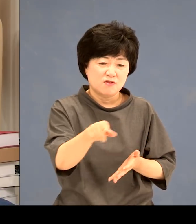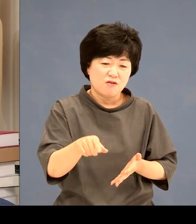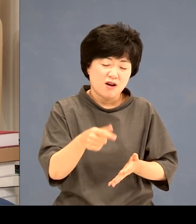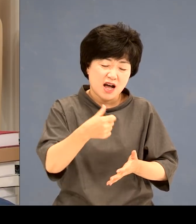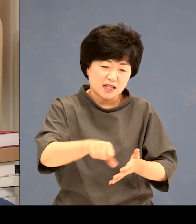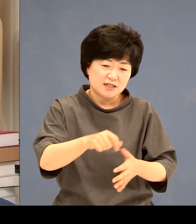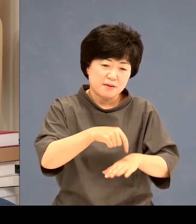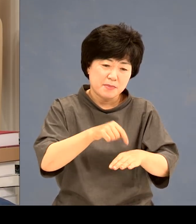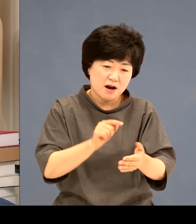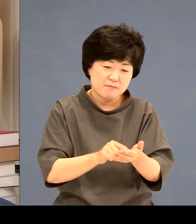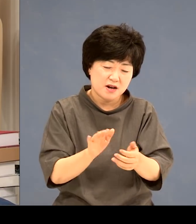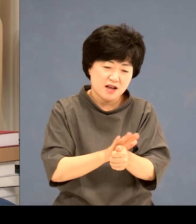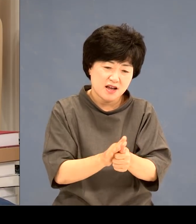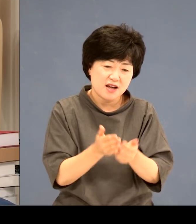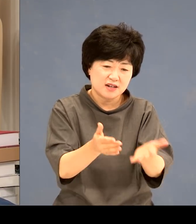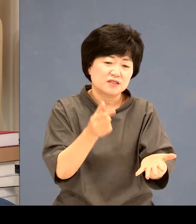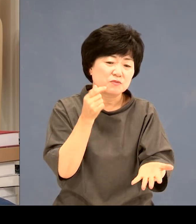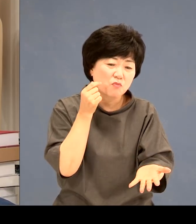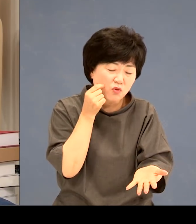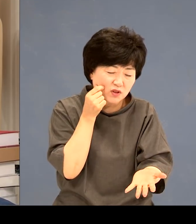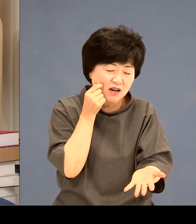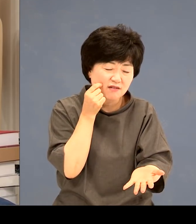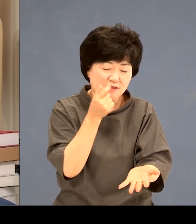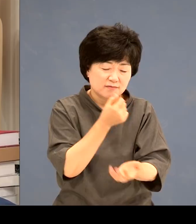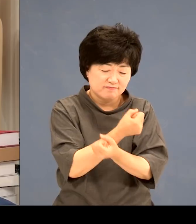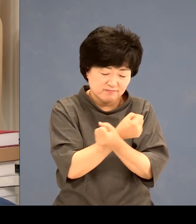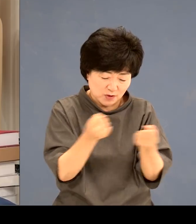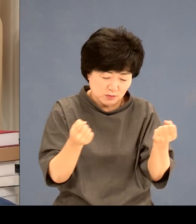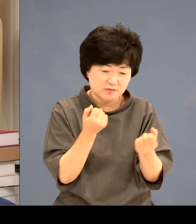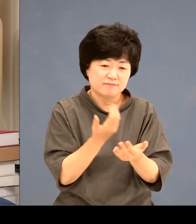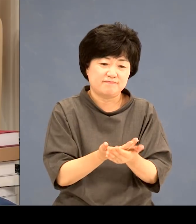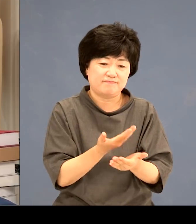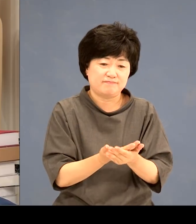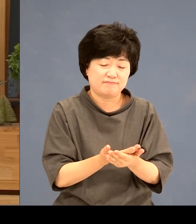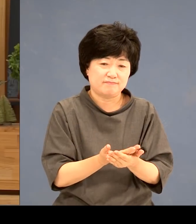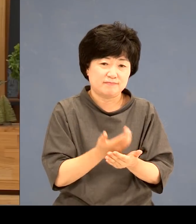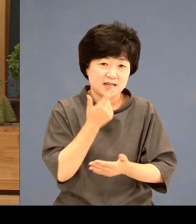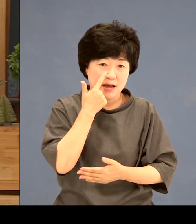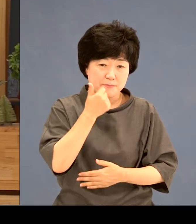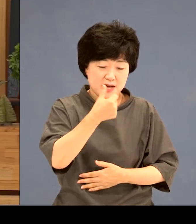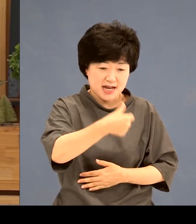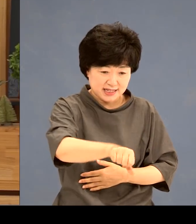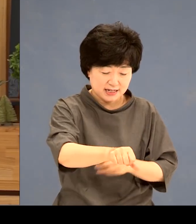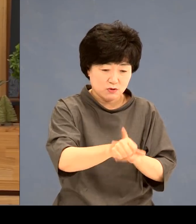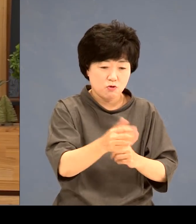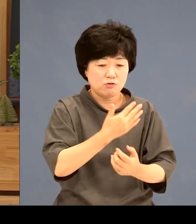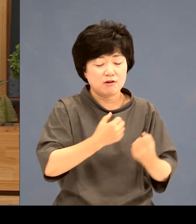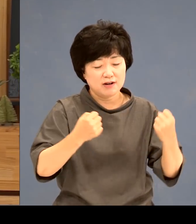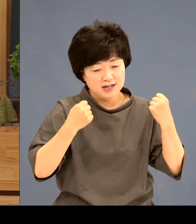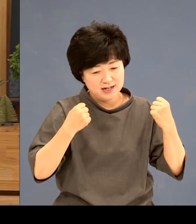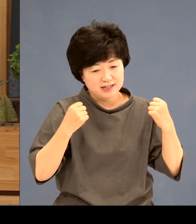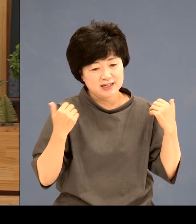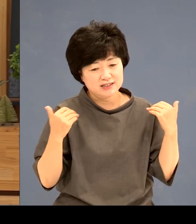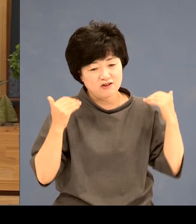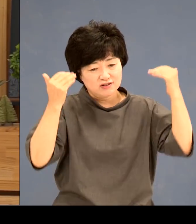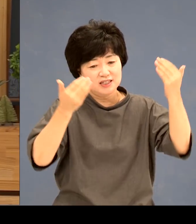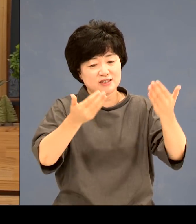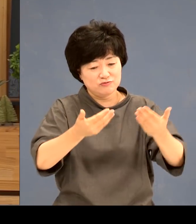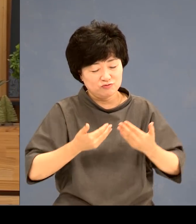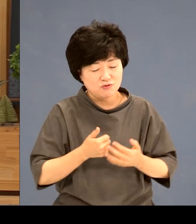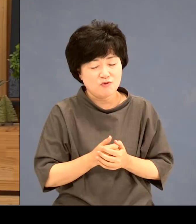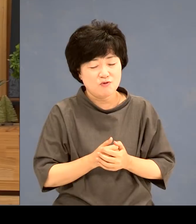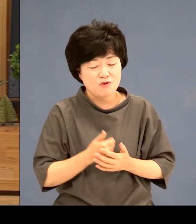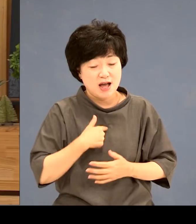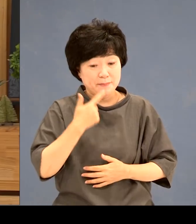너희들의 마음을 헤아리지 못했던 것들을 다시 용서해 줬으면 좋겠고 아빠 아들로